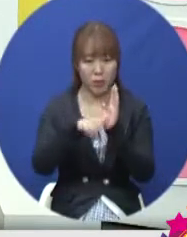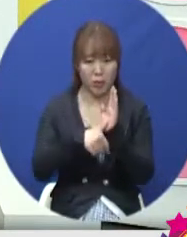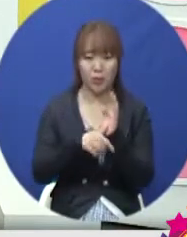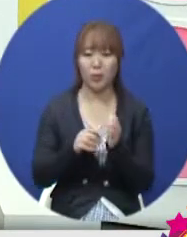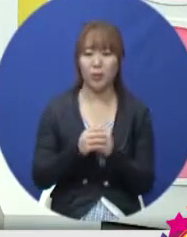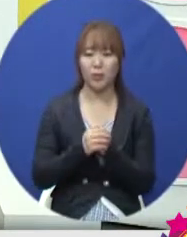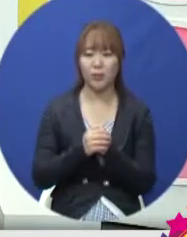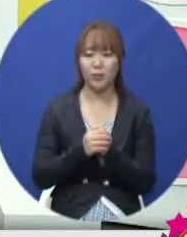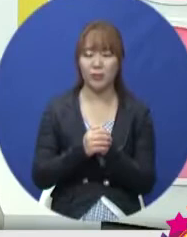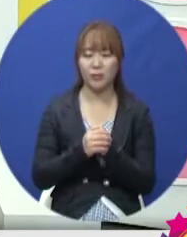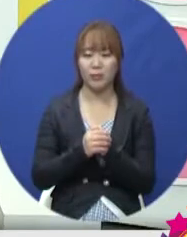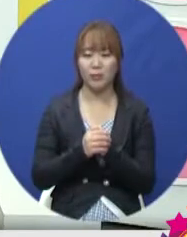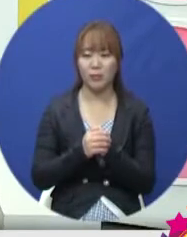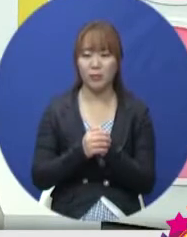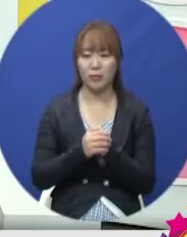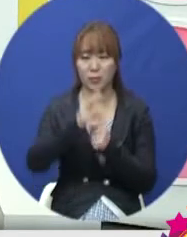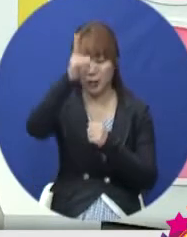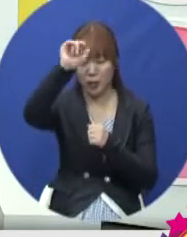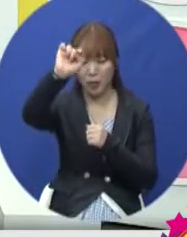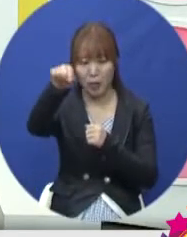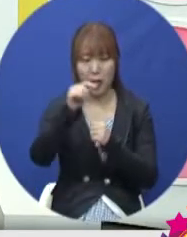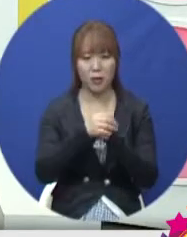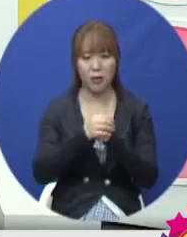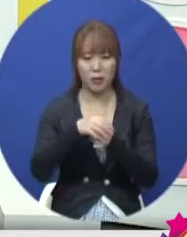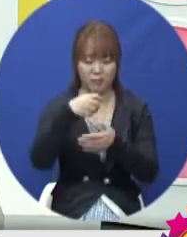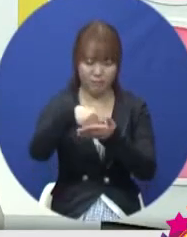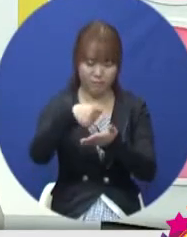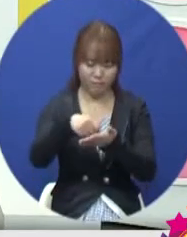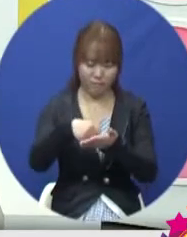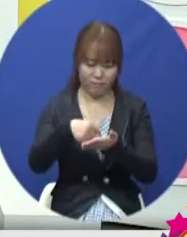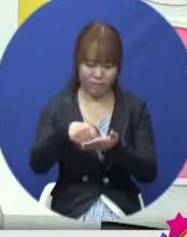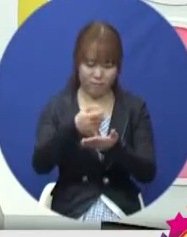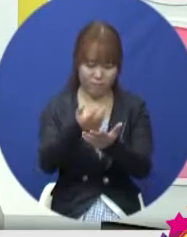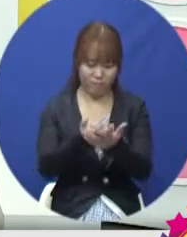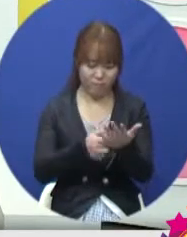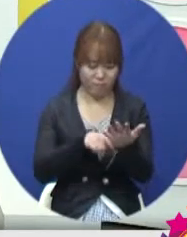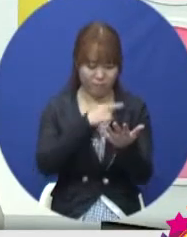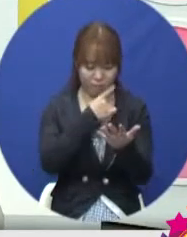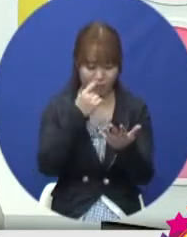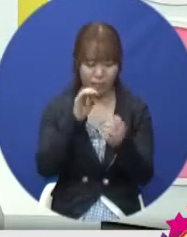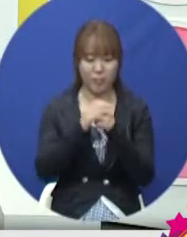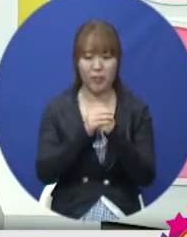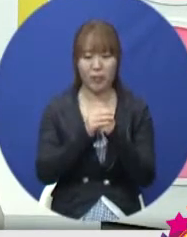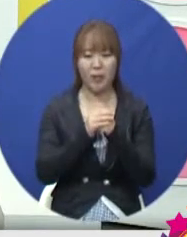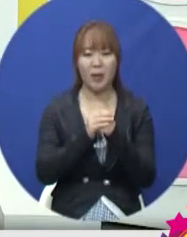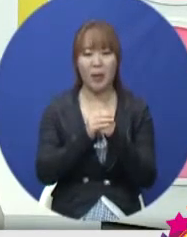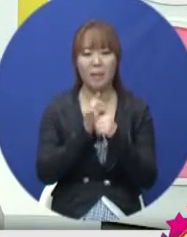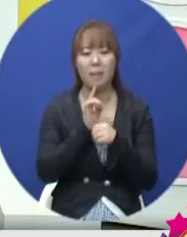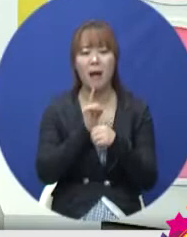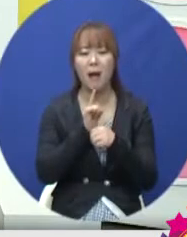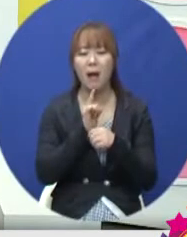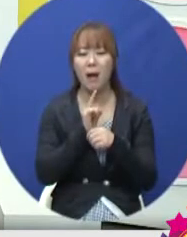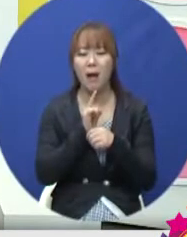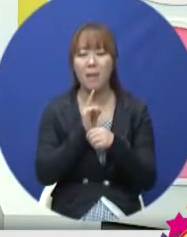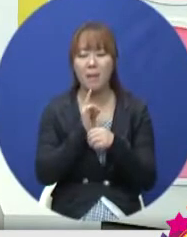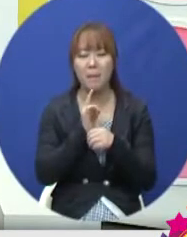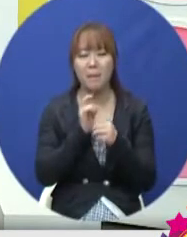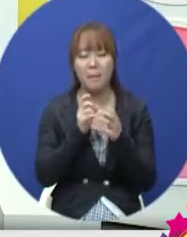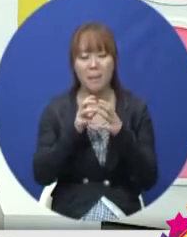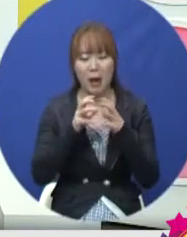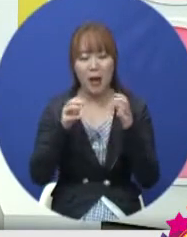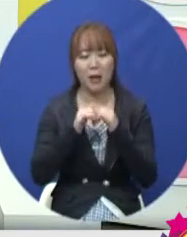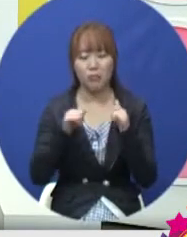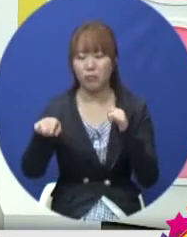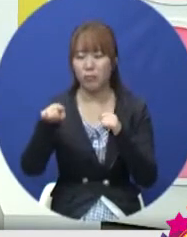예. 그 경찰서 가서 내역서를 떠보니까 네. 말맛 있게나 한 분들도 좀